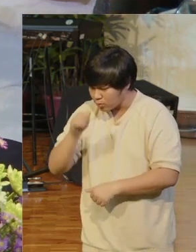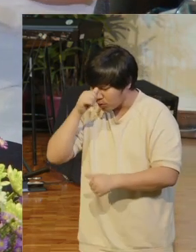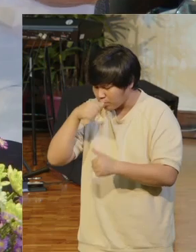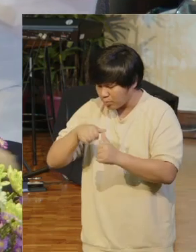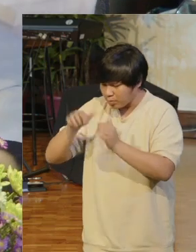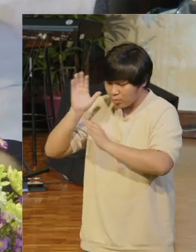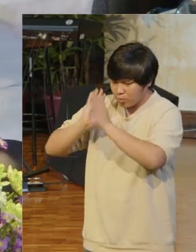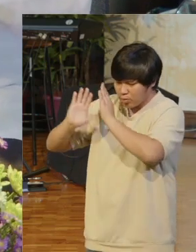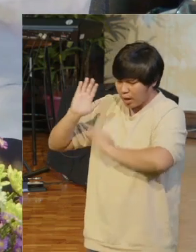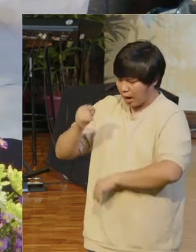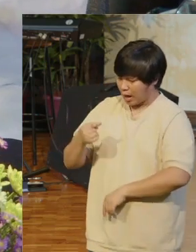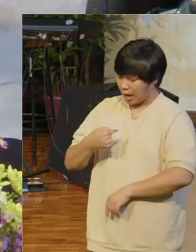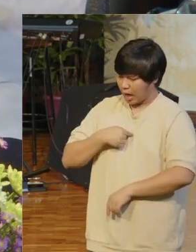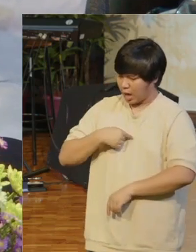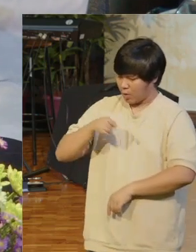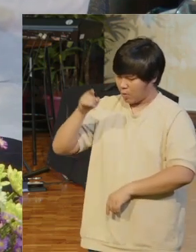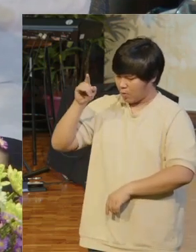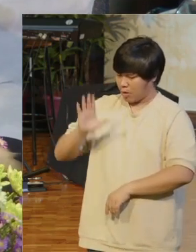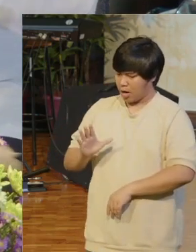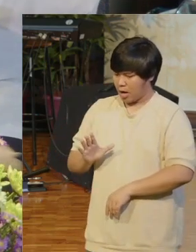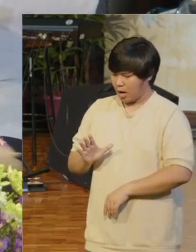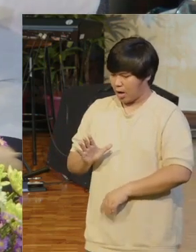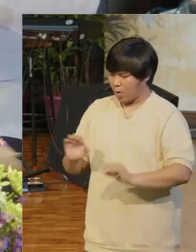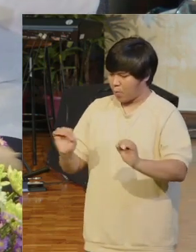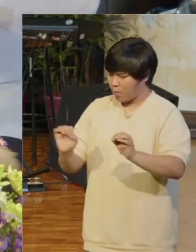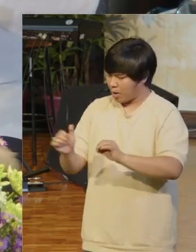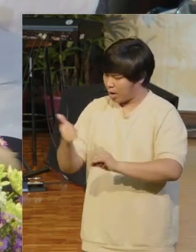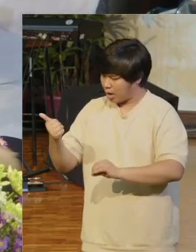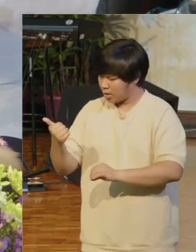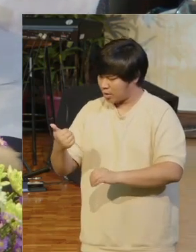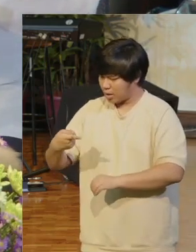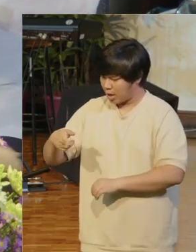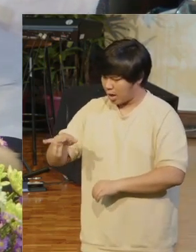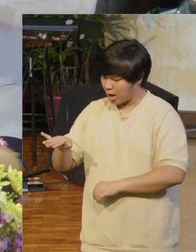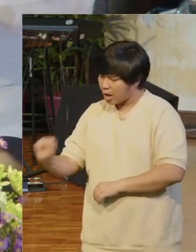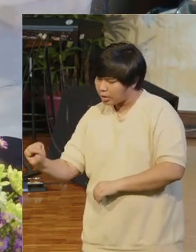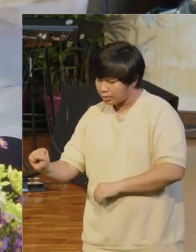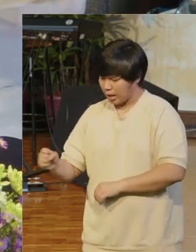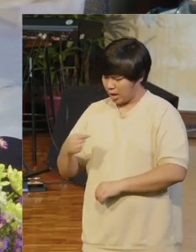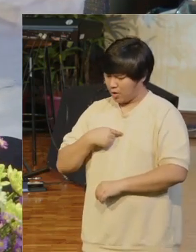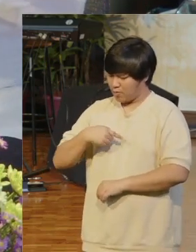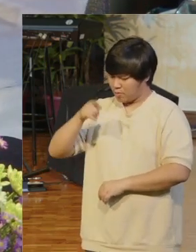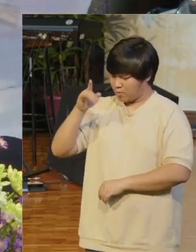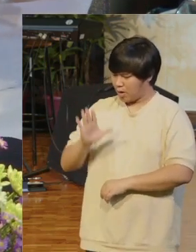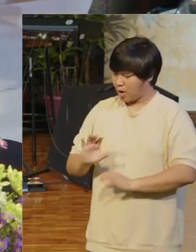of old. For I am God, and there is no other. I am